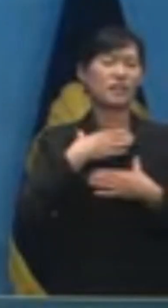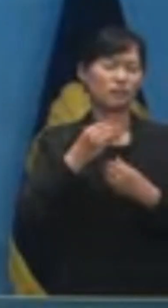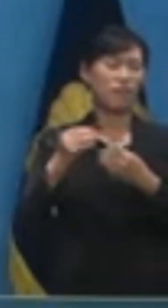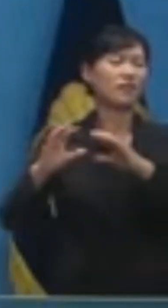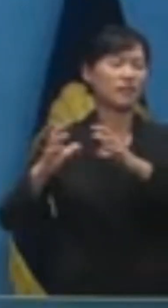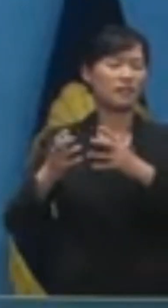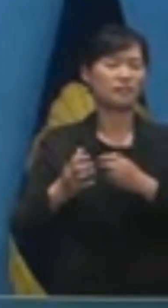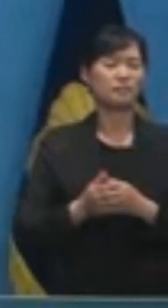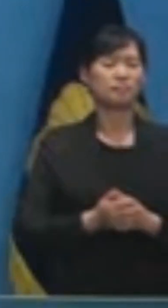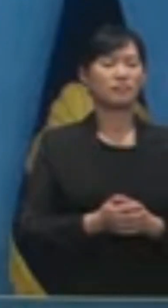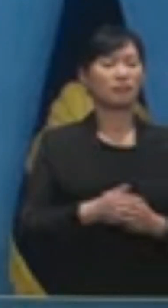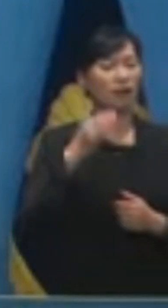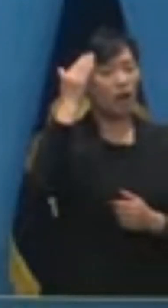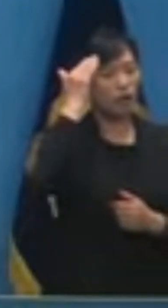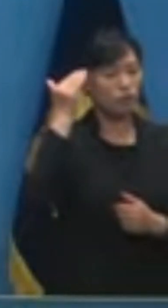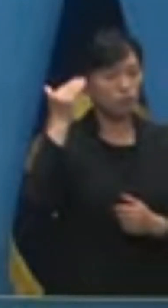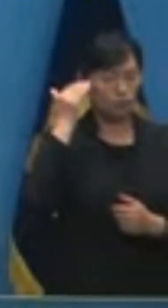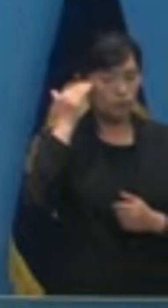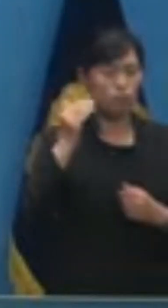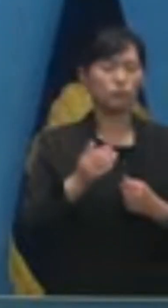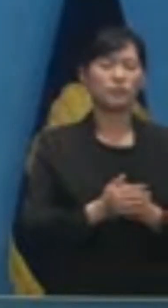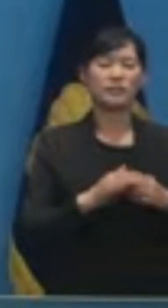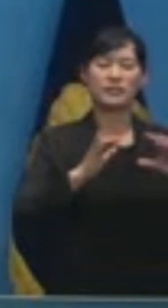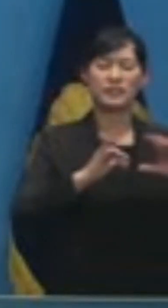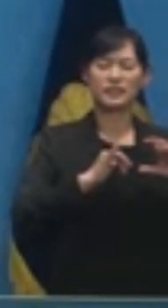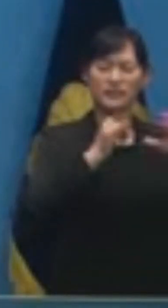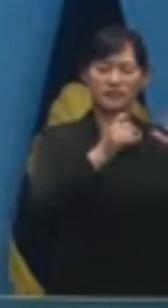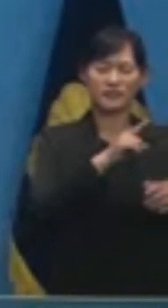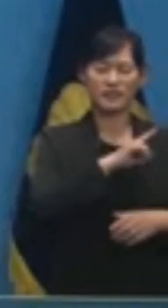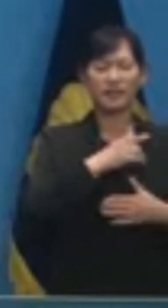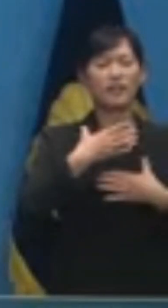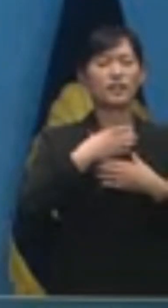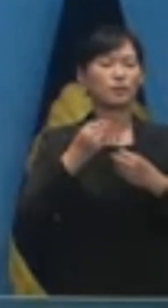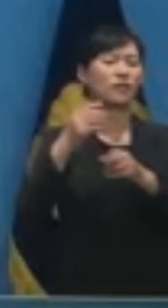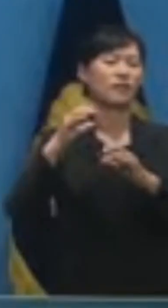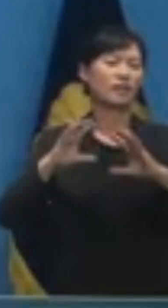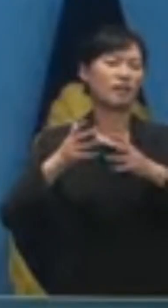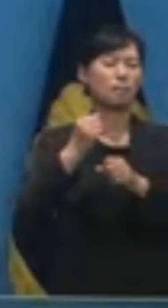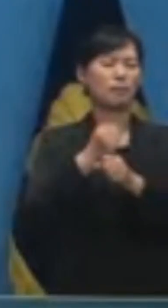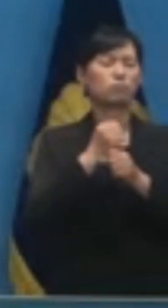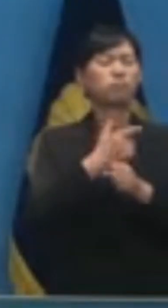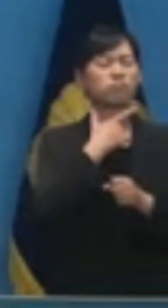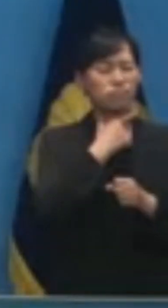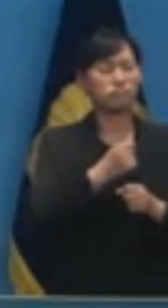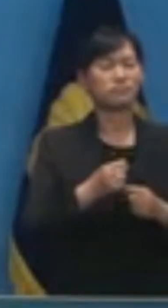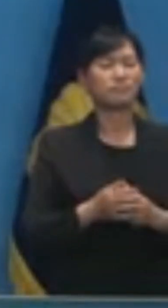소방노조는 대한민국을 세계에서 가장 안전한 나라로 만들고 싶습니다.